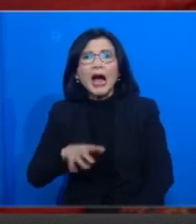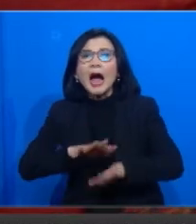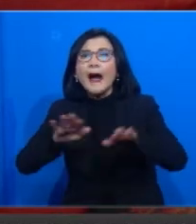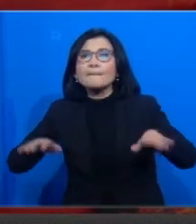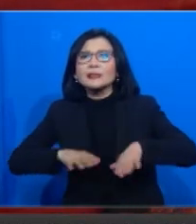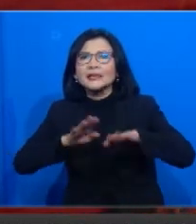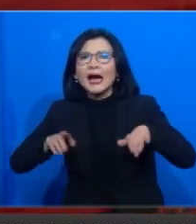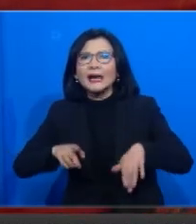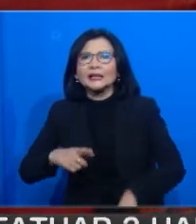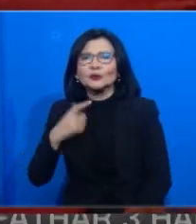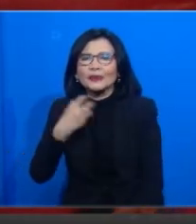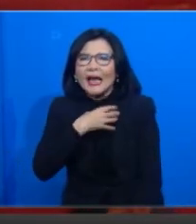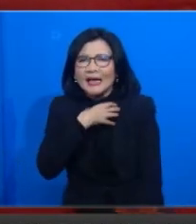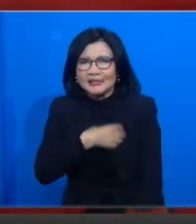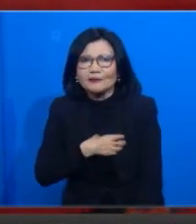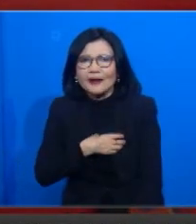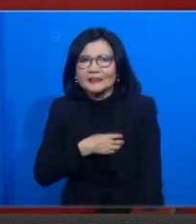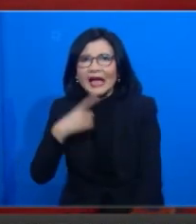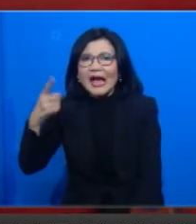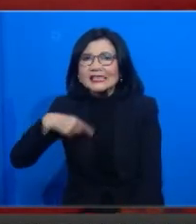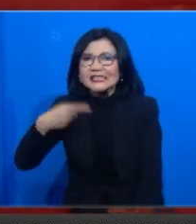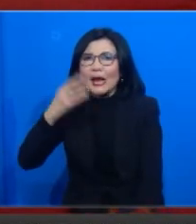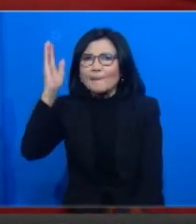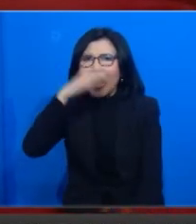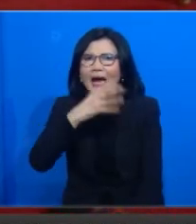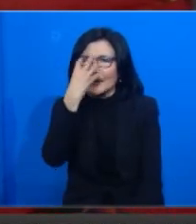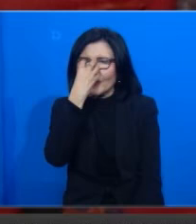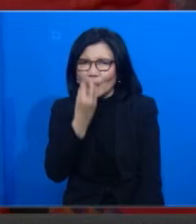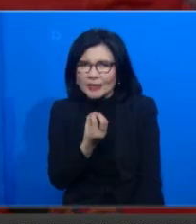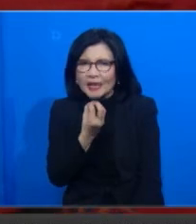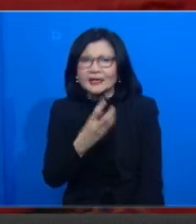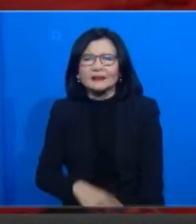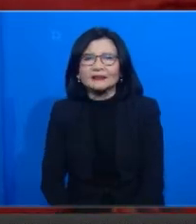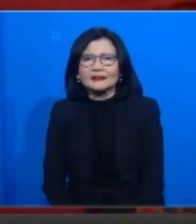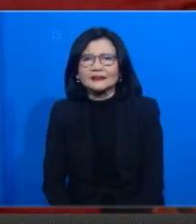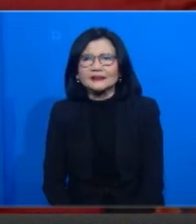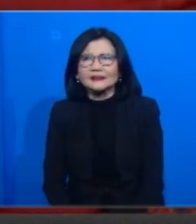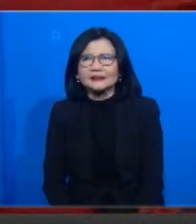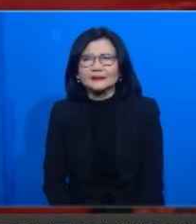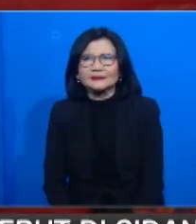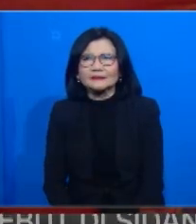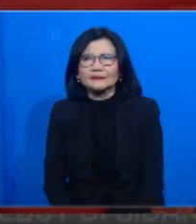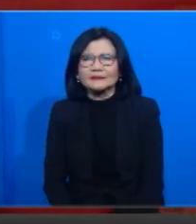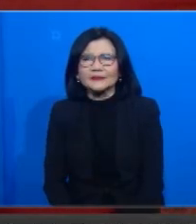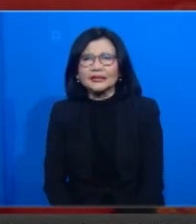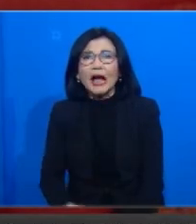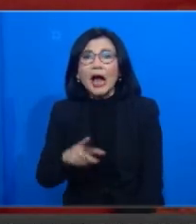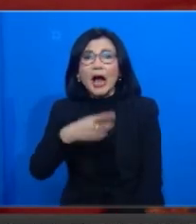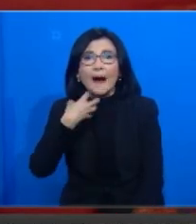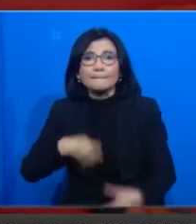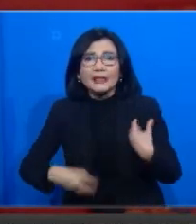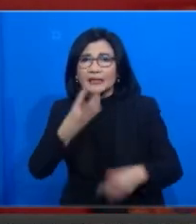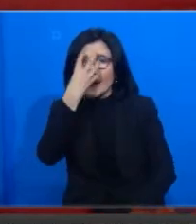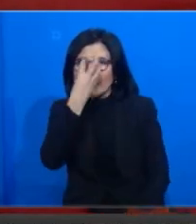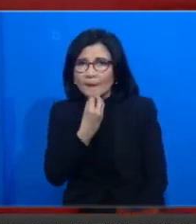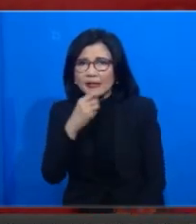salah satu perilaku harian bekantan atau jelajah hariannya, pergerakannya. Jadi lokomosi, jadi mereka biasanya karena